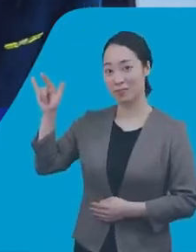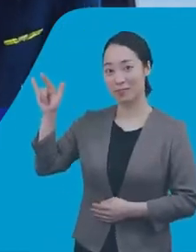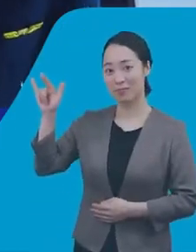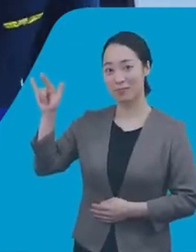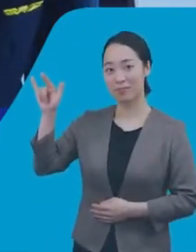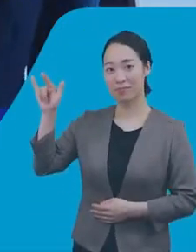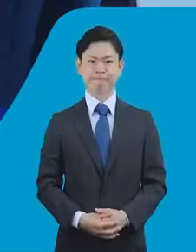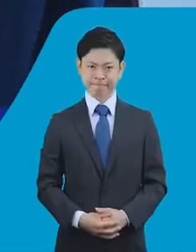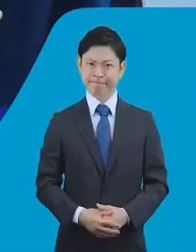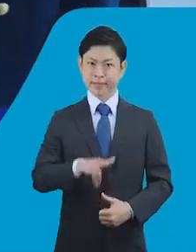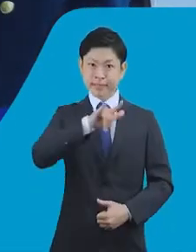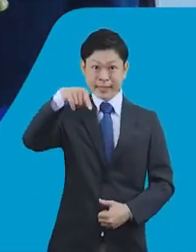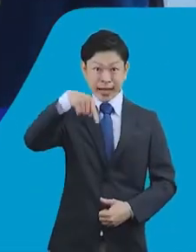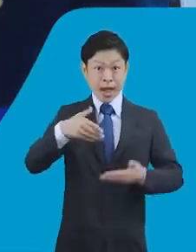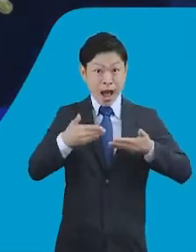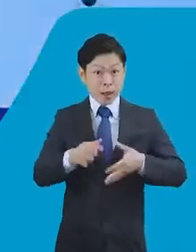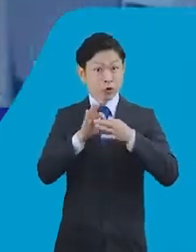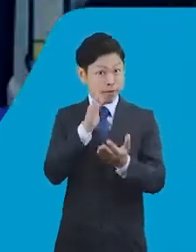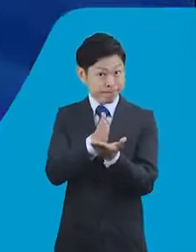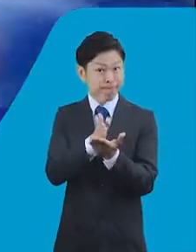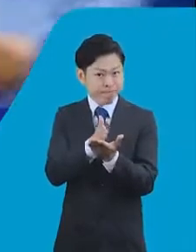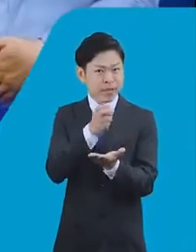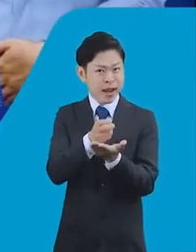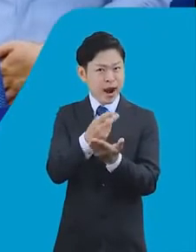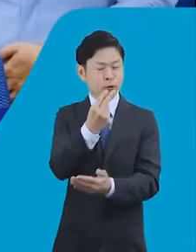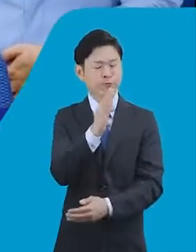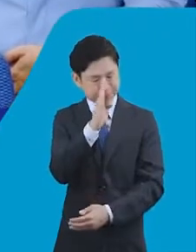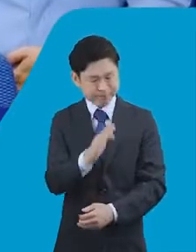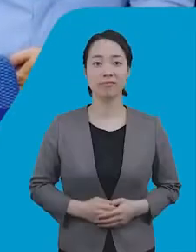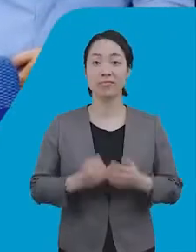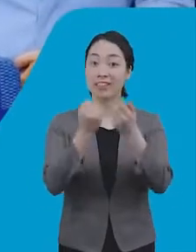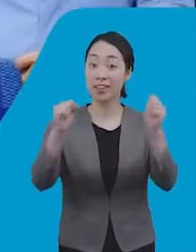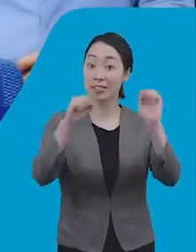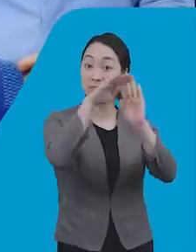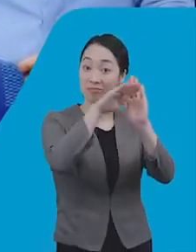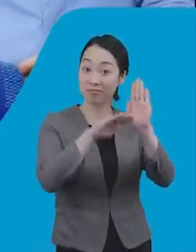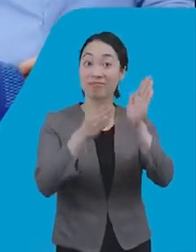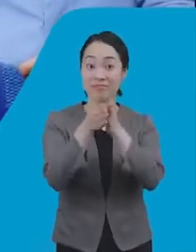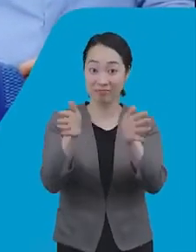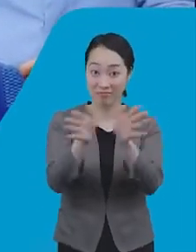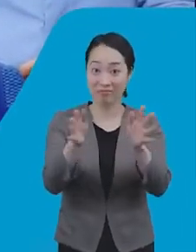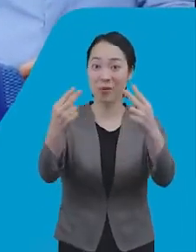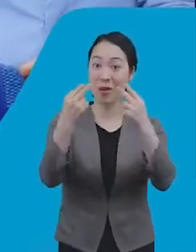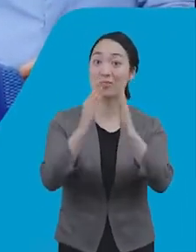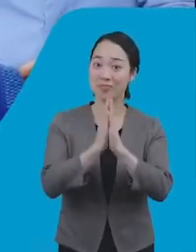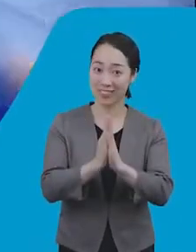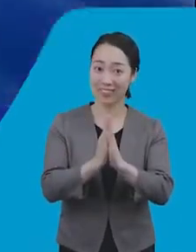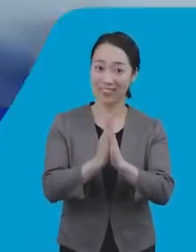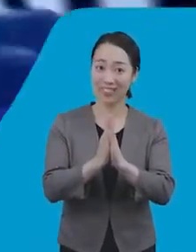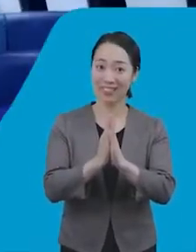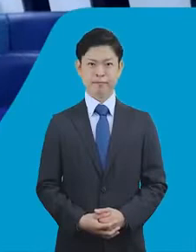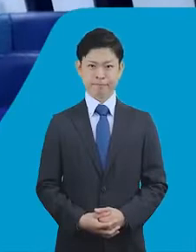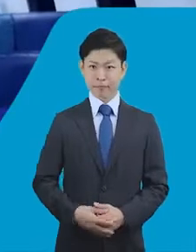board。 機内の安全についてご案内します。必ずご覧ください。 Please pay attention to the following safety